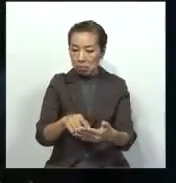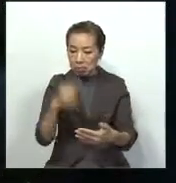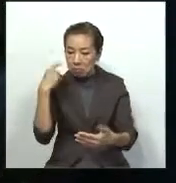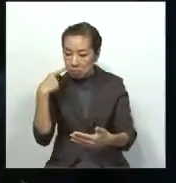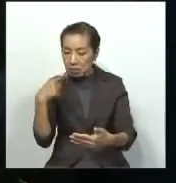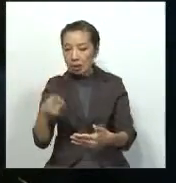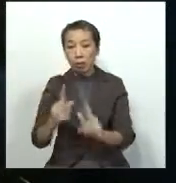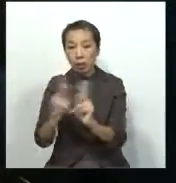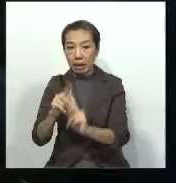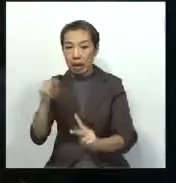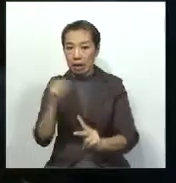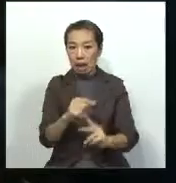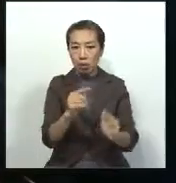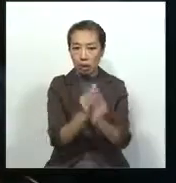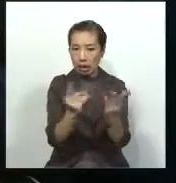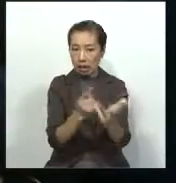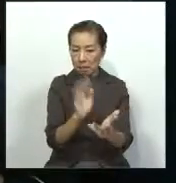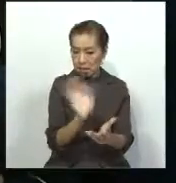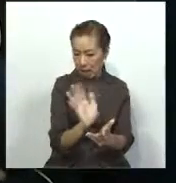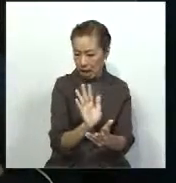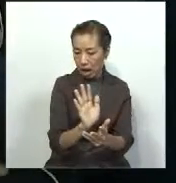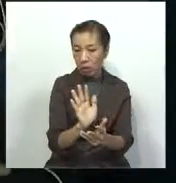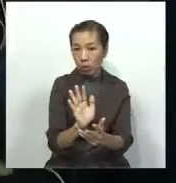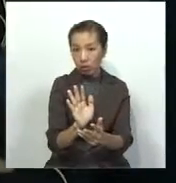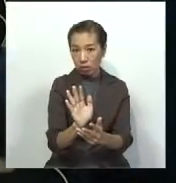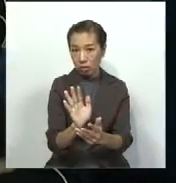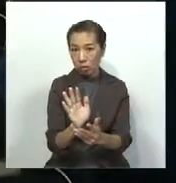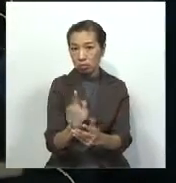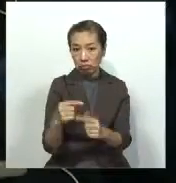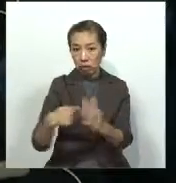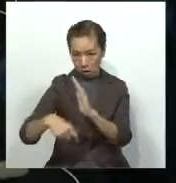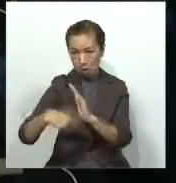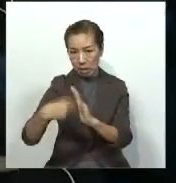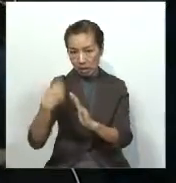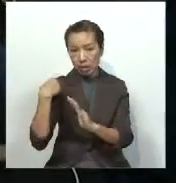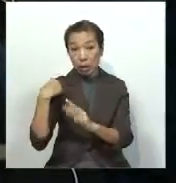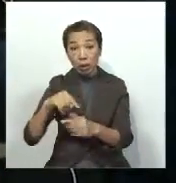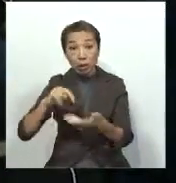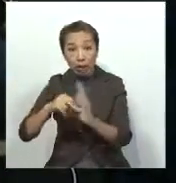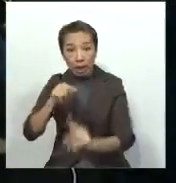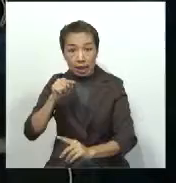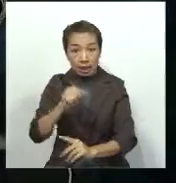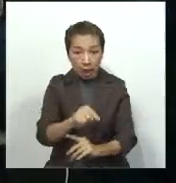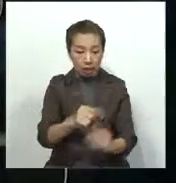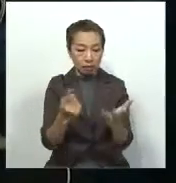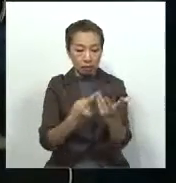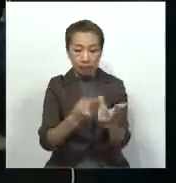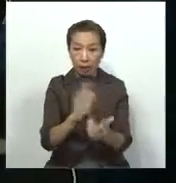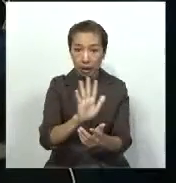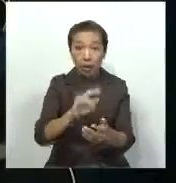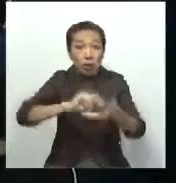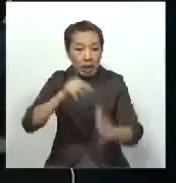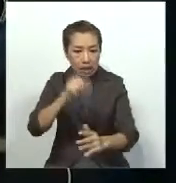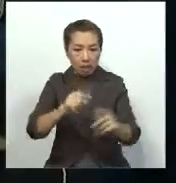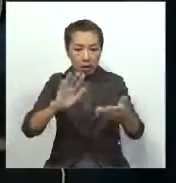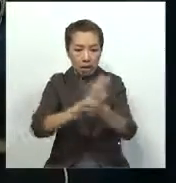ไม่ให้นับสั่งไม่ให้นับนะครับคือขอเน้นว่าคือคณะกรรมการมีอำนาจสั่งไม่ให้นับไม่ได้สั่งให้เป็นบัตร